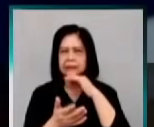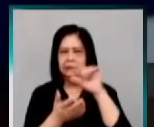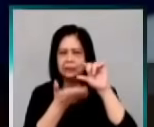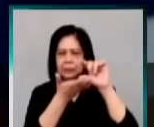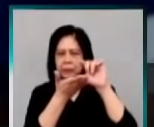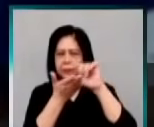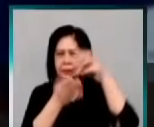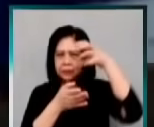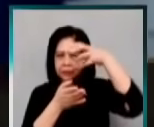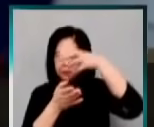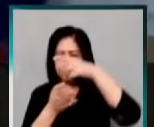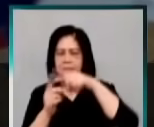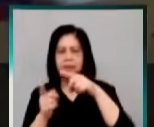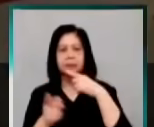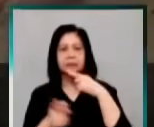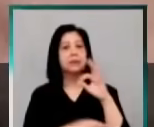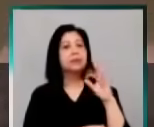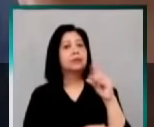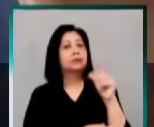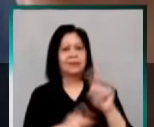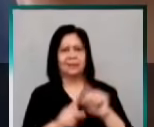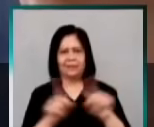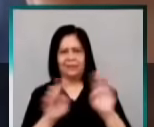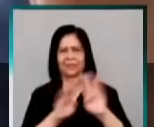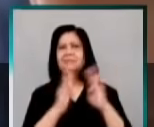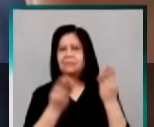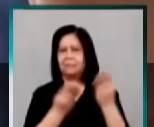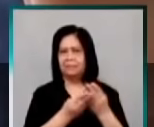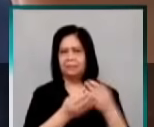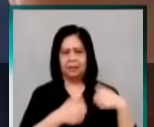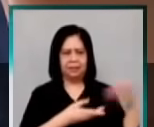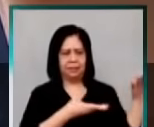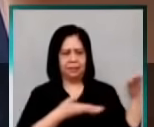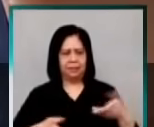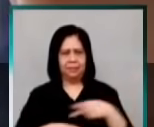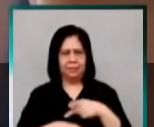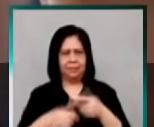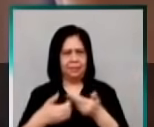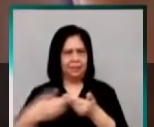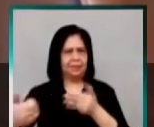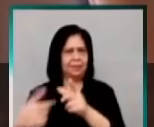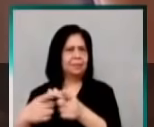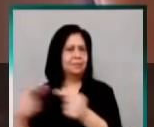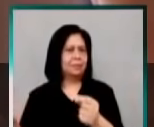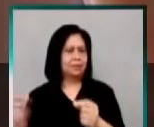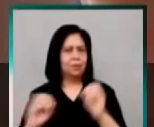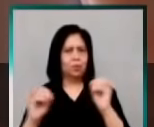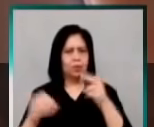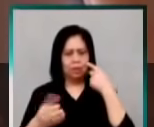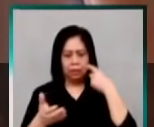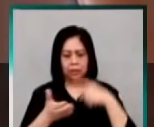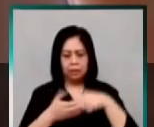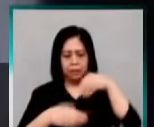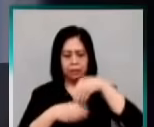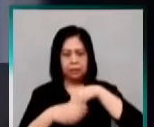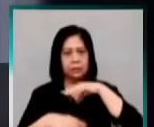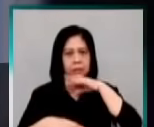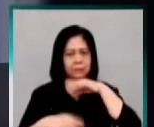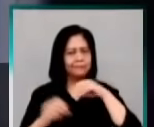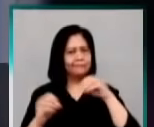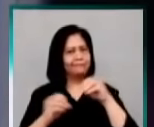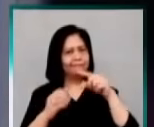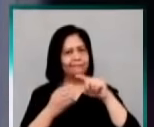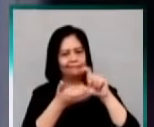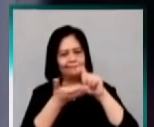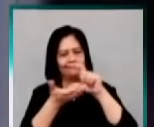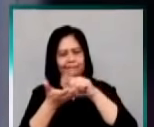Sabi ng FDA, ibang batch naman ang idineliver sa Pilipinas at wala namang nakitang contaminants sa mga bakuna ng Moderna